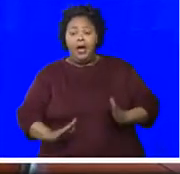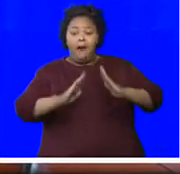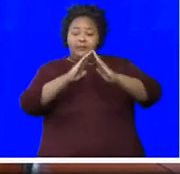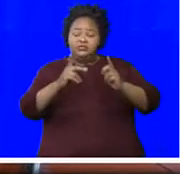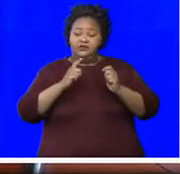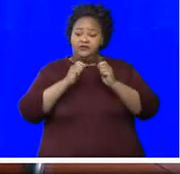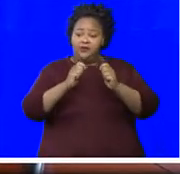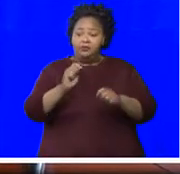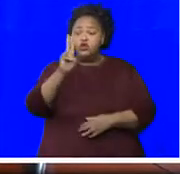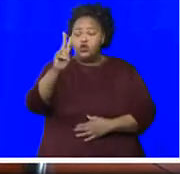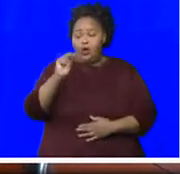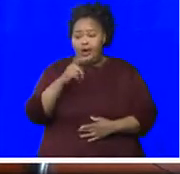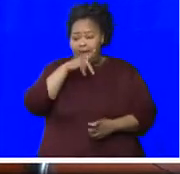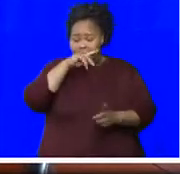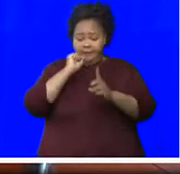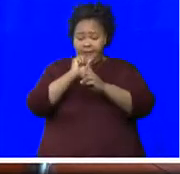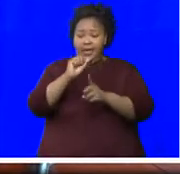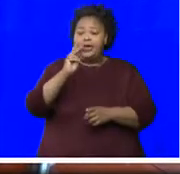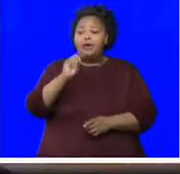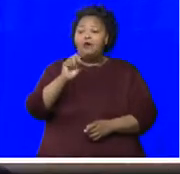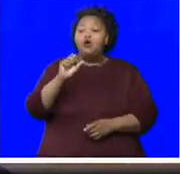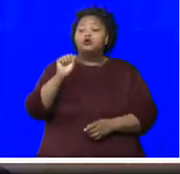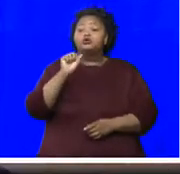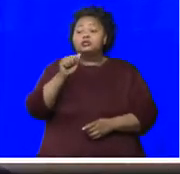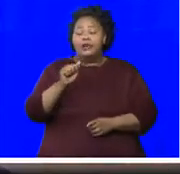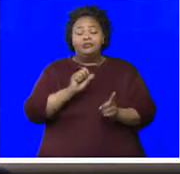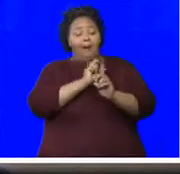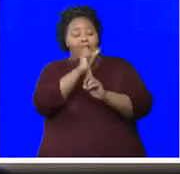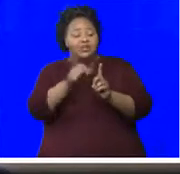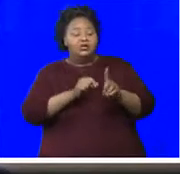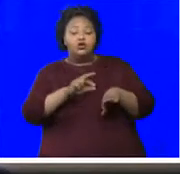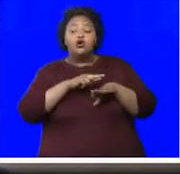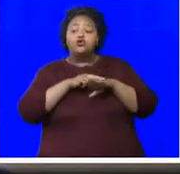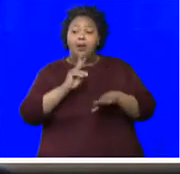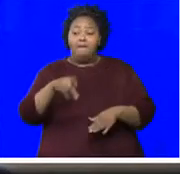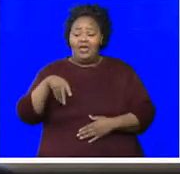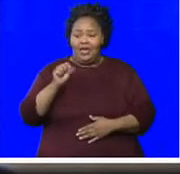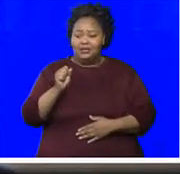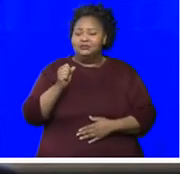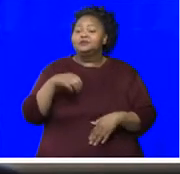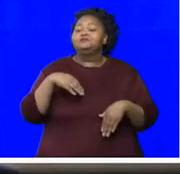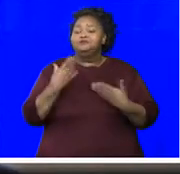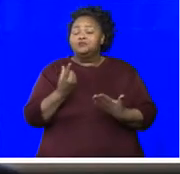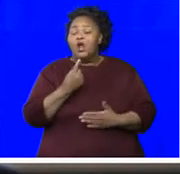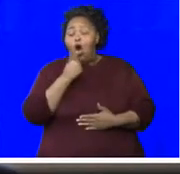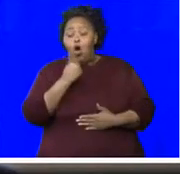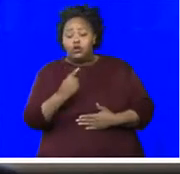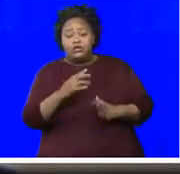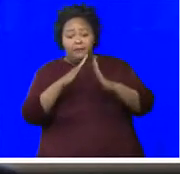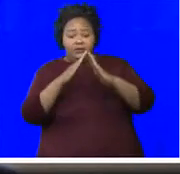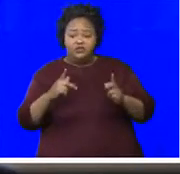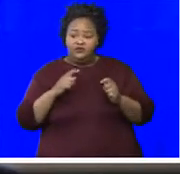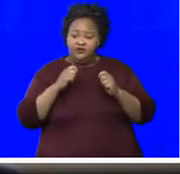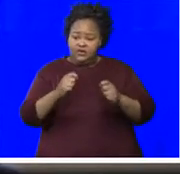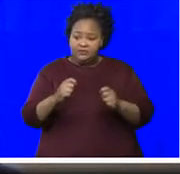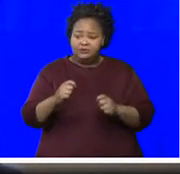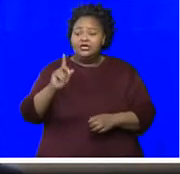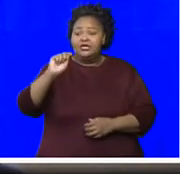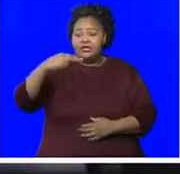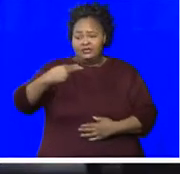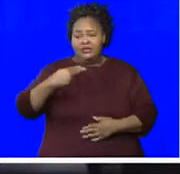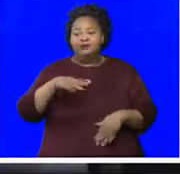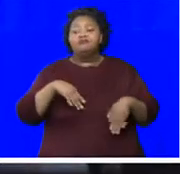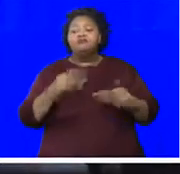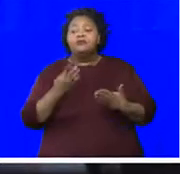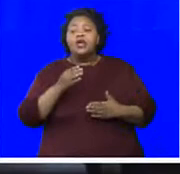ledemisebenzi lemkhulu nekufusa nhlanhla motha libe kamelele mabhanel omkhulu uthe litiko litawuvelele usebenze lomgwaqo baqale ngalesine